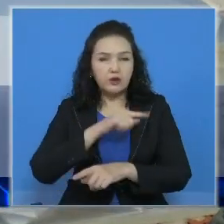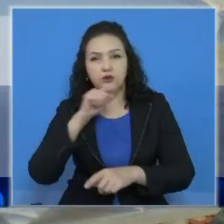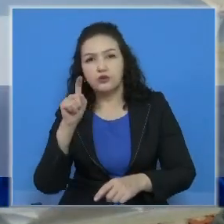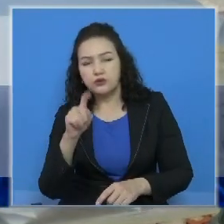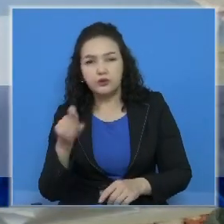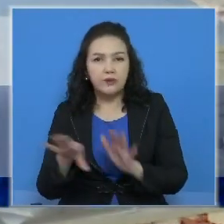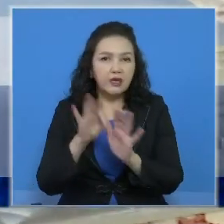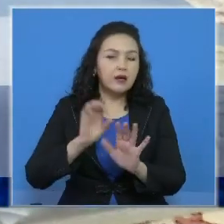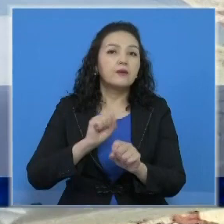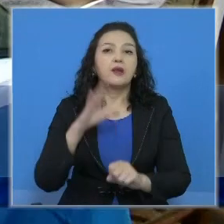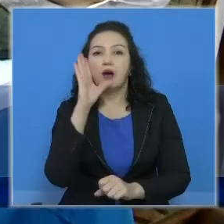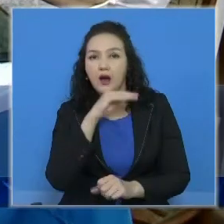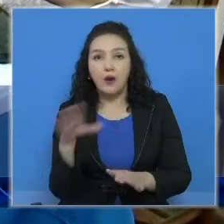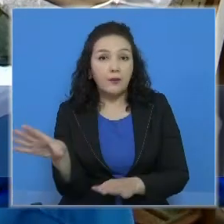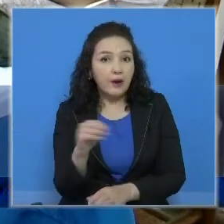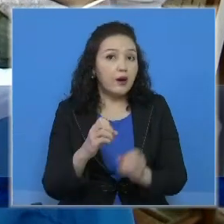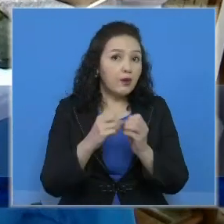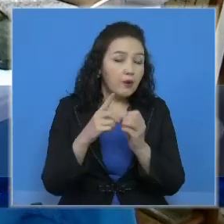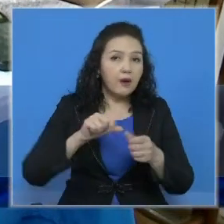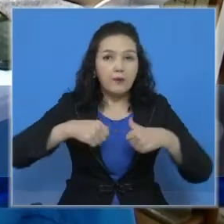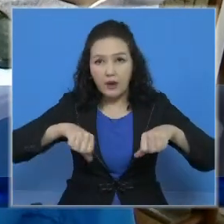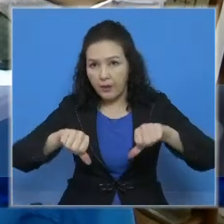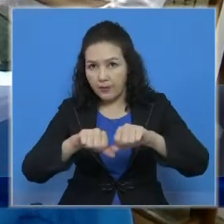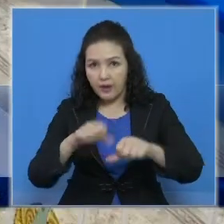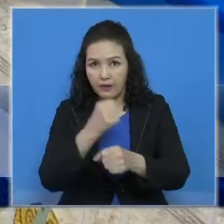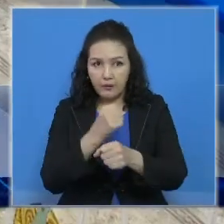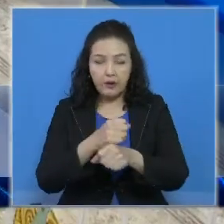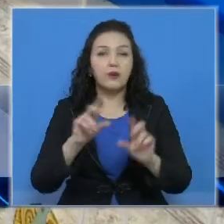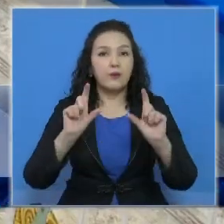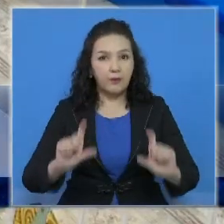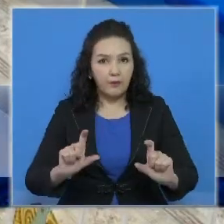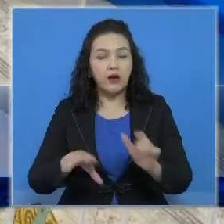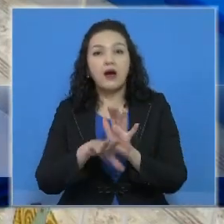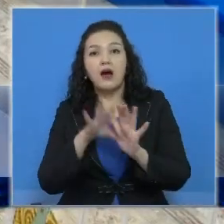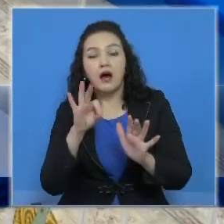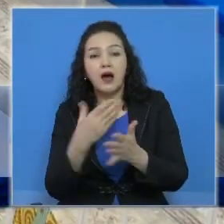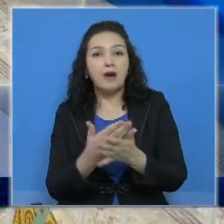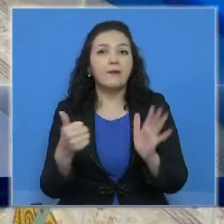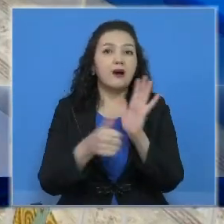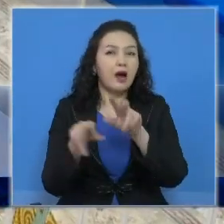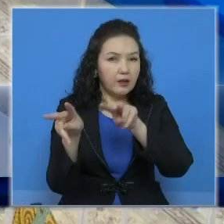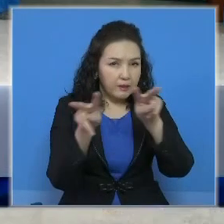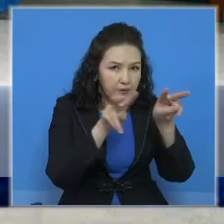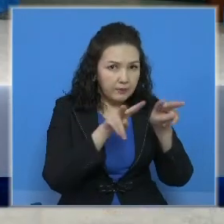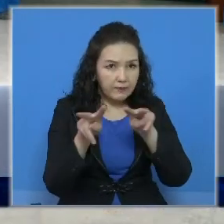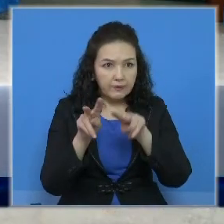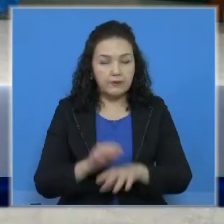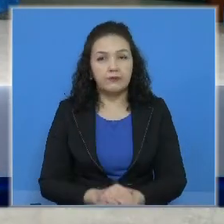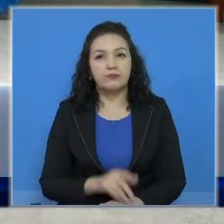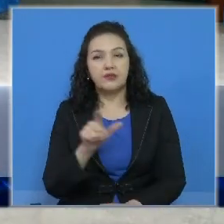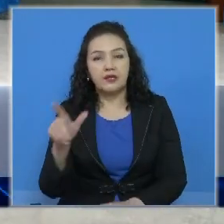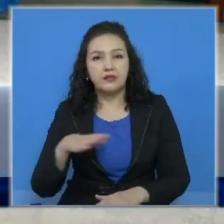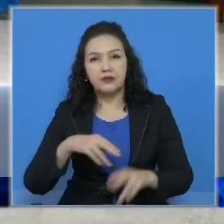адам таңдауын жасап үлгерді. Барлығы 11 комиссия мүшесі жұмыс істеп отыр. Дауыс берушілерді 6 байқаушы бақылайды. Адамдардың